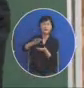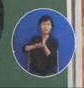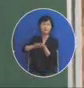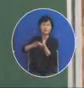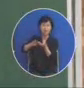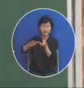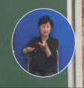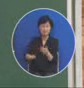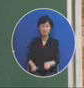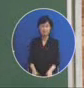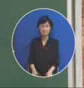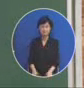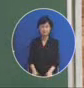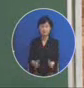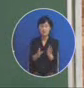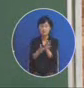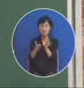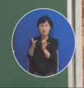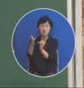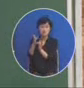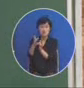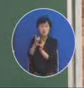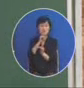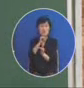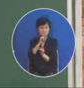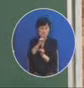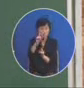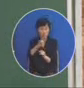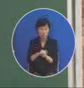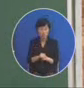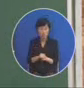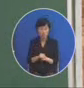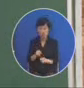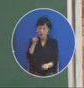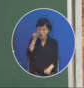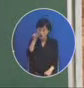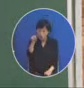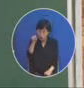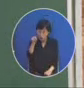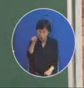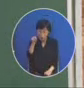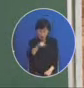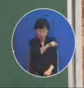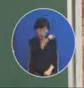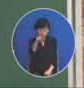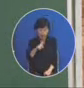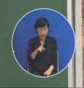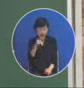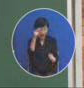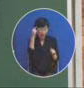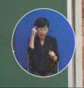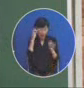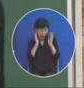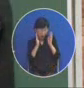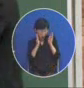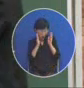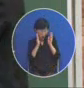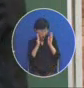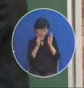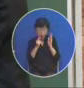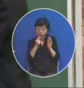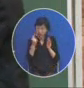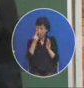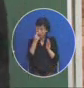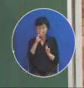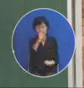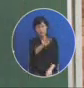living God. 예수님께서 말씀하셨어요. Jesus himself said. 이것은 사람이 알게 한 게 아니다. For this was not known to you by man.